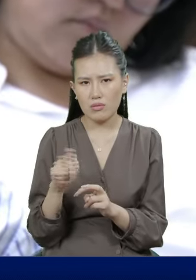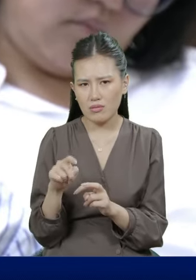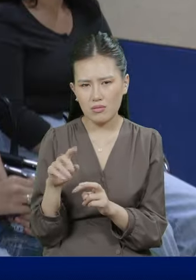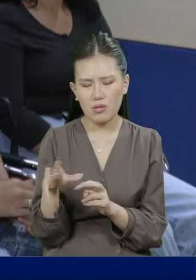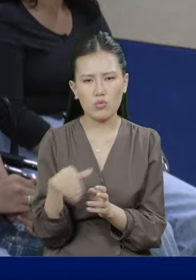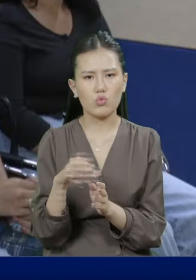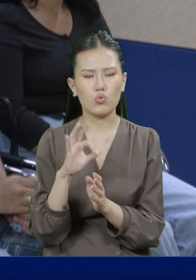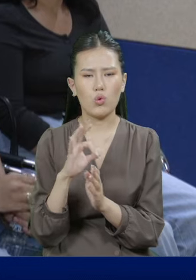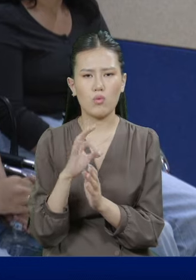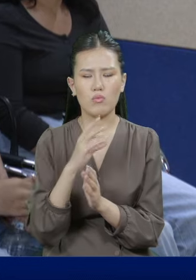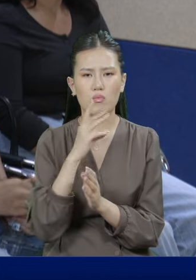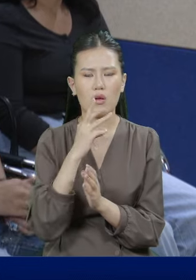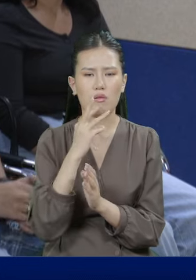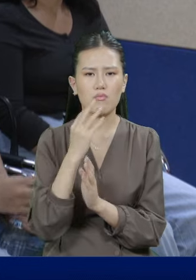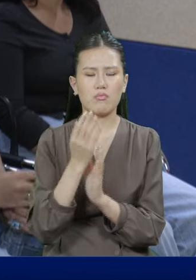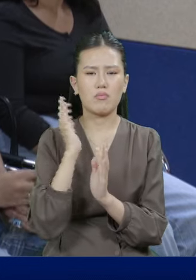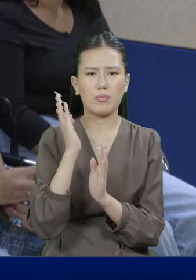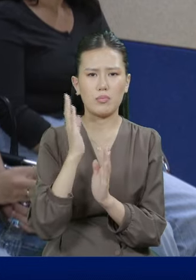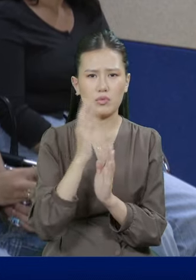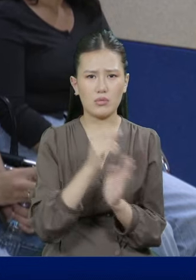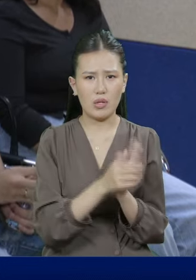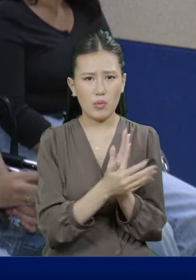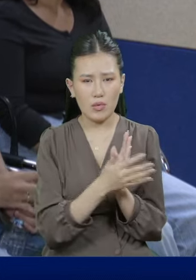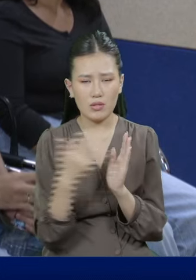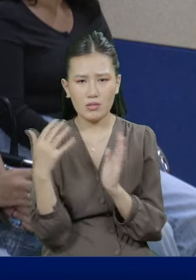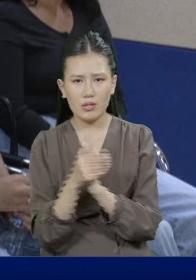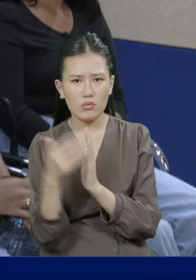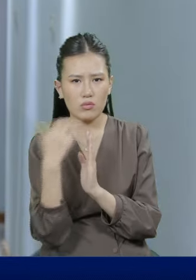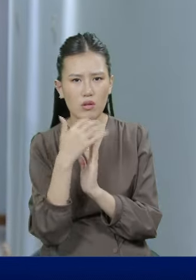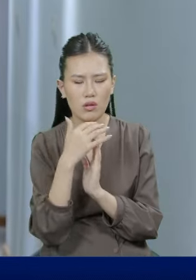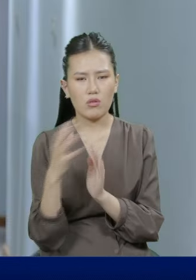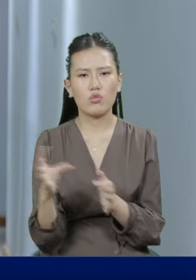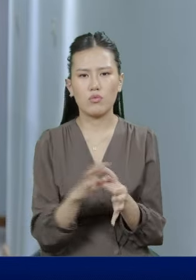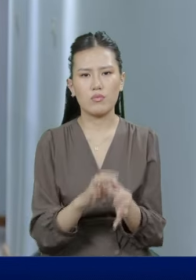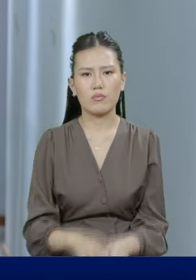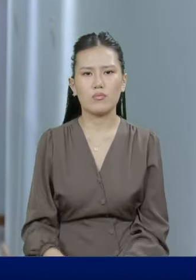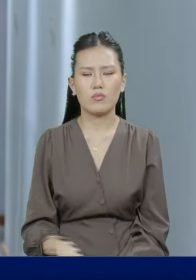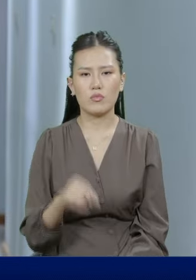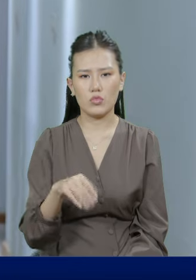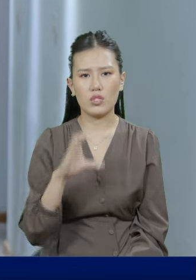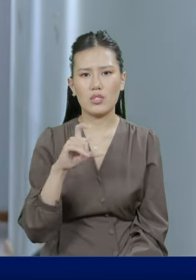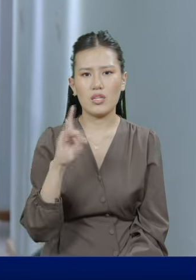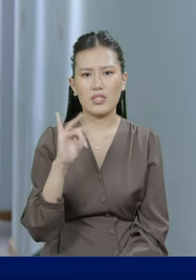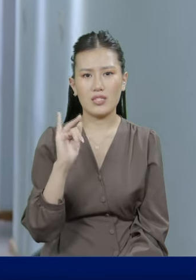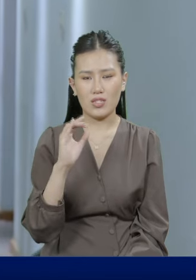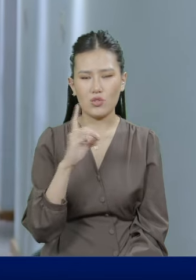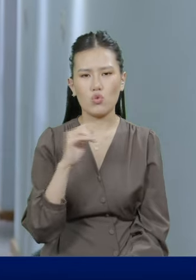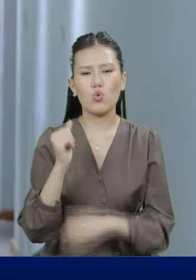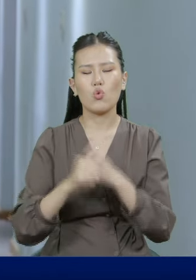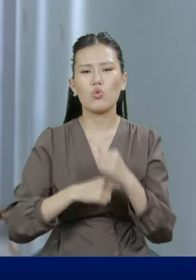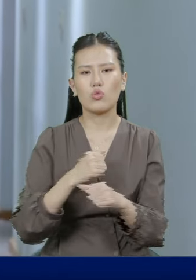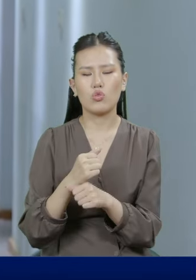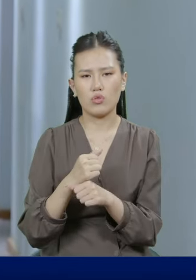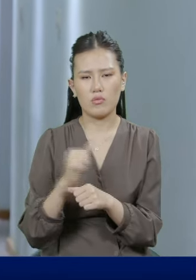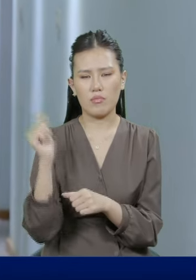тодлоготой тайлбарлах чадварыг эзэмшүүлэх зорилготой гэлээ. Энэ жил санхүүгийн эдийн засгийн 100 жилийн ой болж байгаа. Тэгээд 100 жилийн